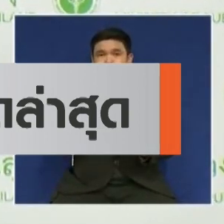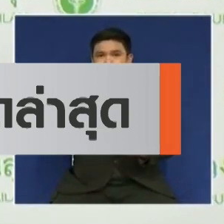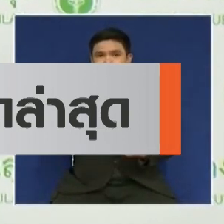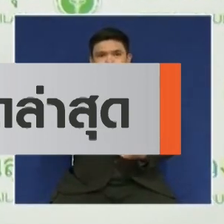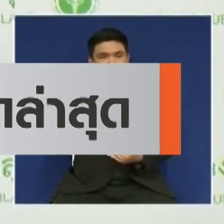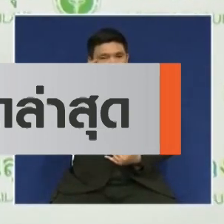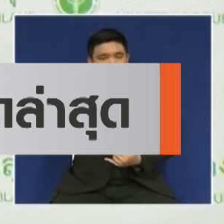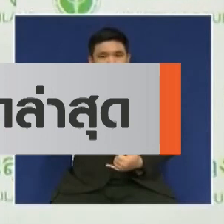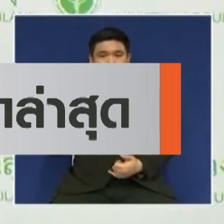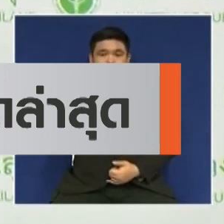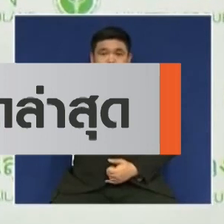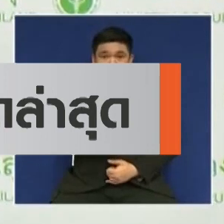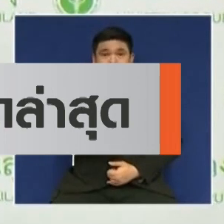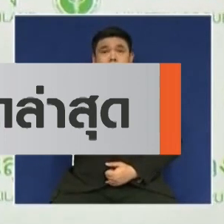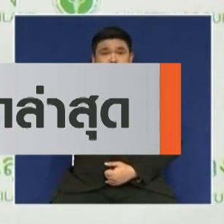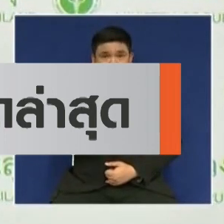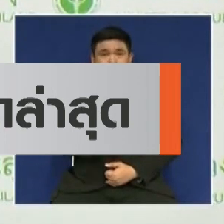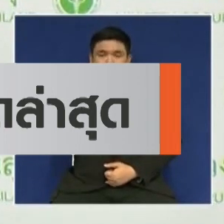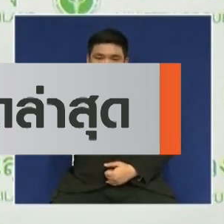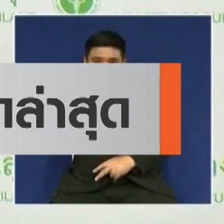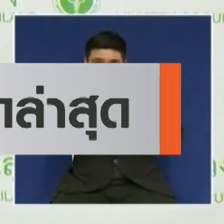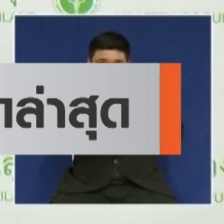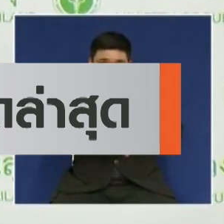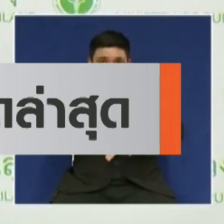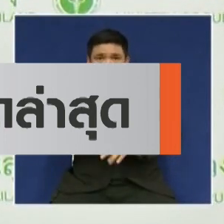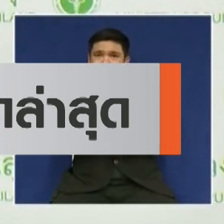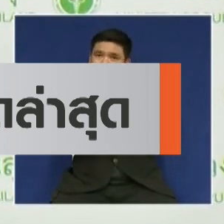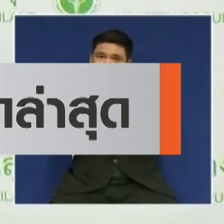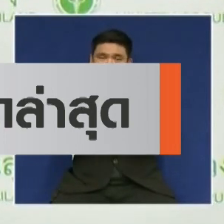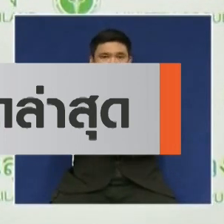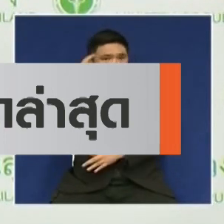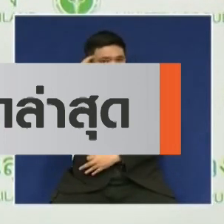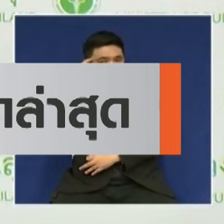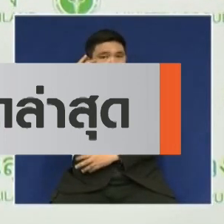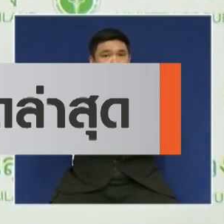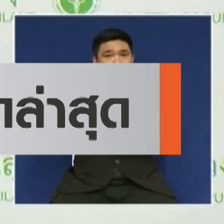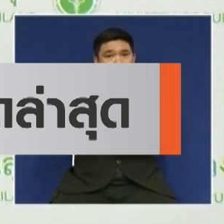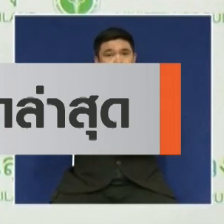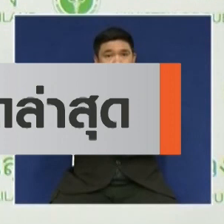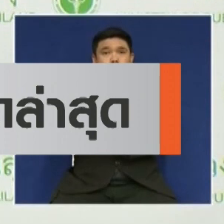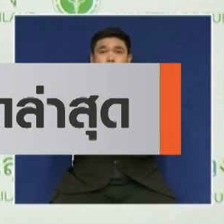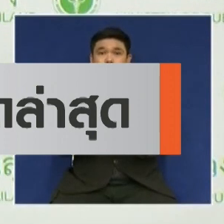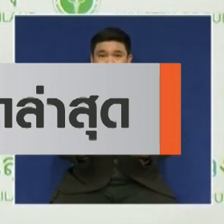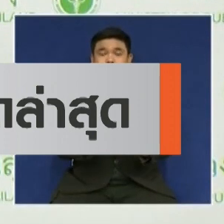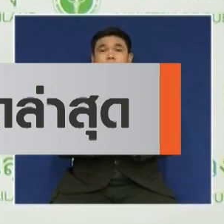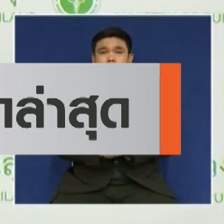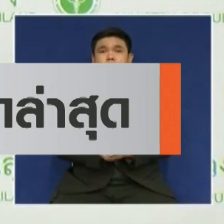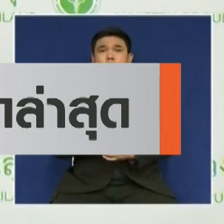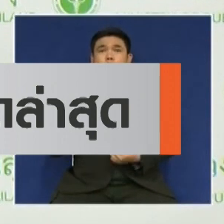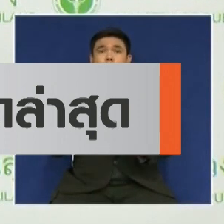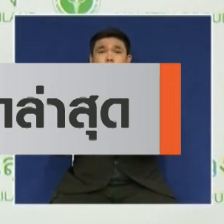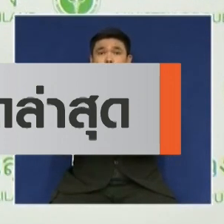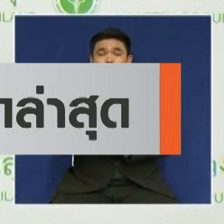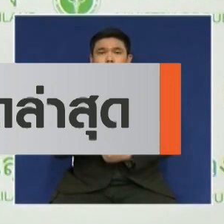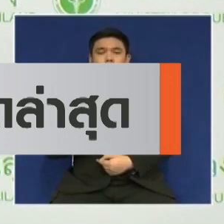ที่ลงไปในพื้นที่จริงเลยนะครับจะได้มาอธิบายให้ฟังแล้วก็เล่าถึงสถานการณ์ต่างๆให้ฟังครับในเรื่องของสถาน